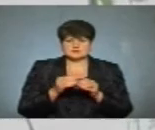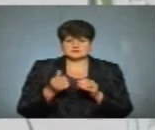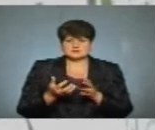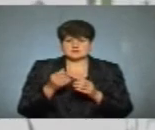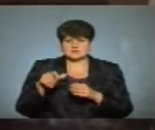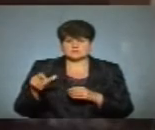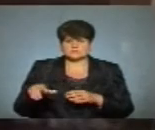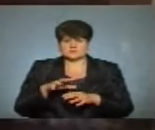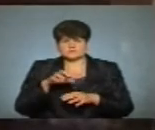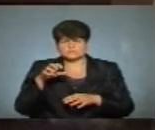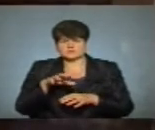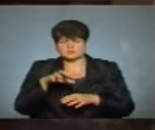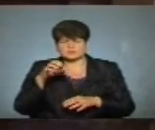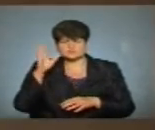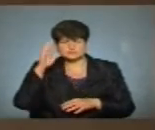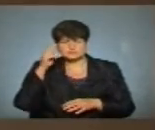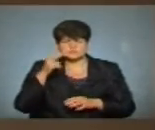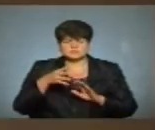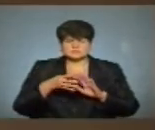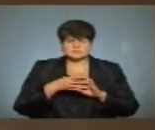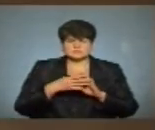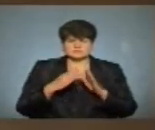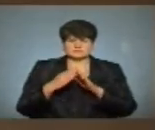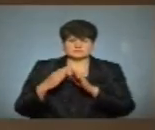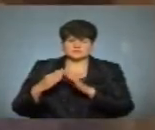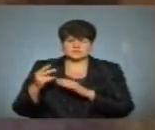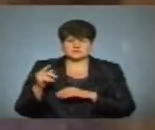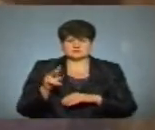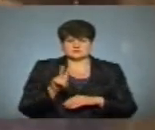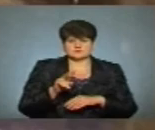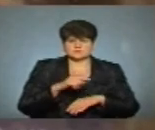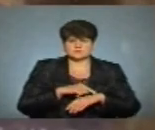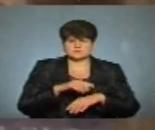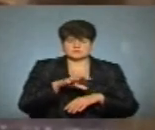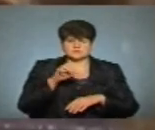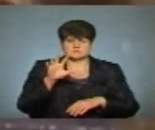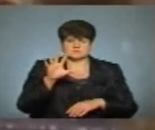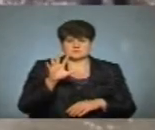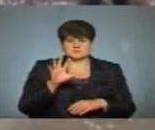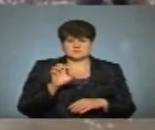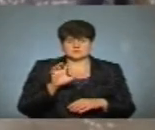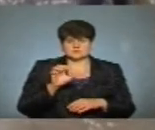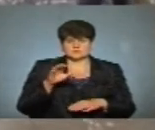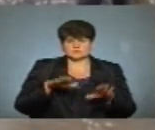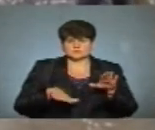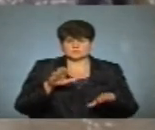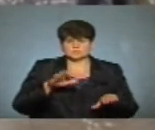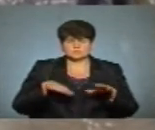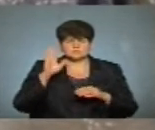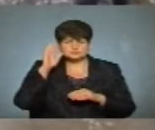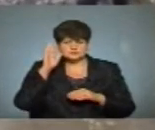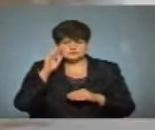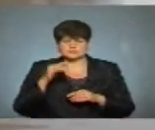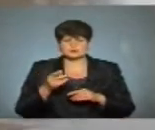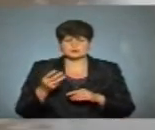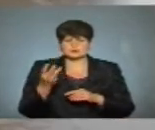рятувальників відкачували воду із 29 господарств. За перших 2 години відкачали близько 500 тонн води. Наслідки негоди ліквідовували